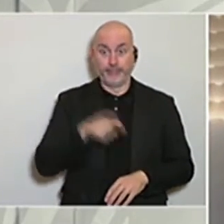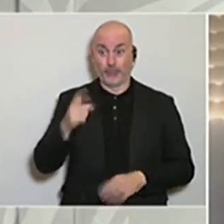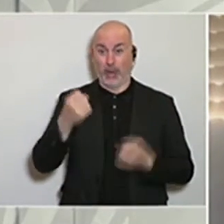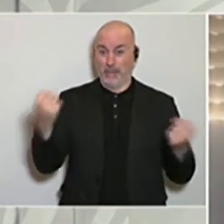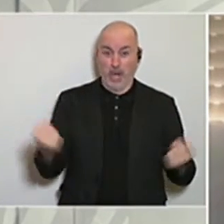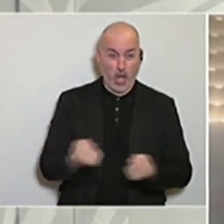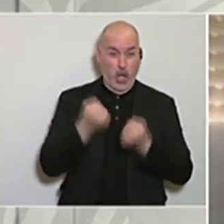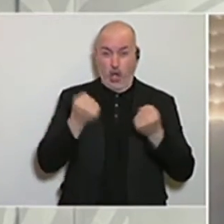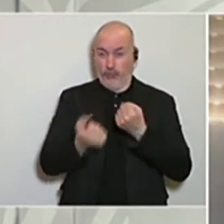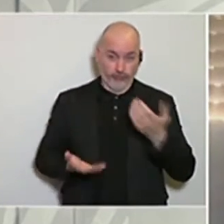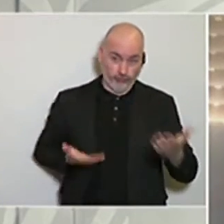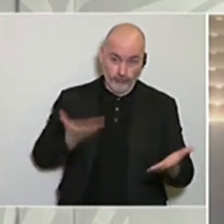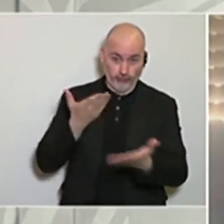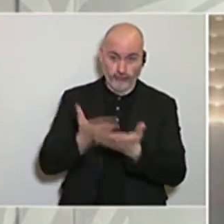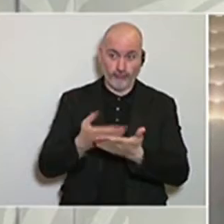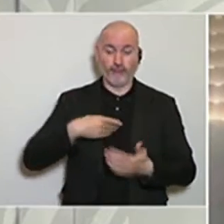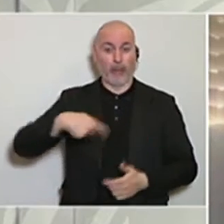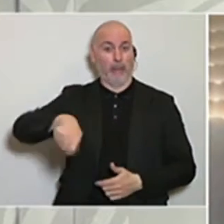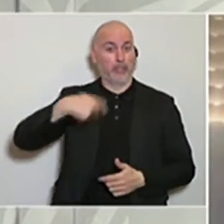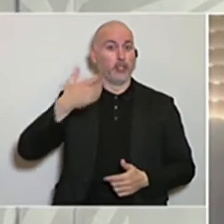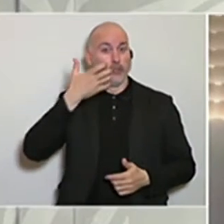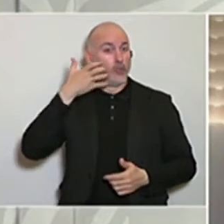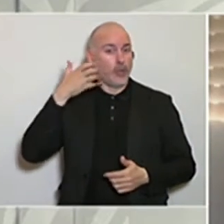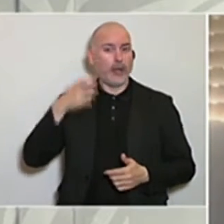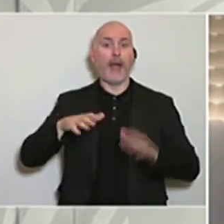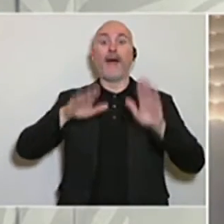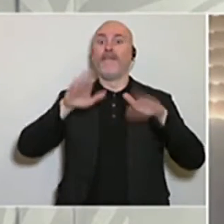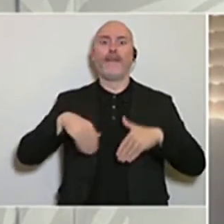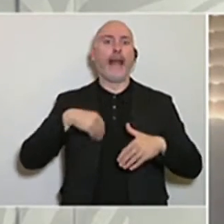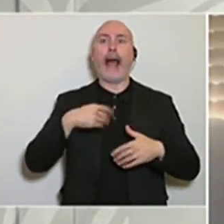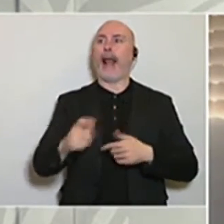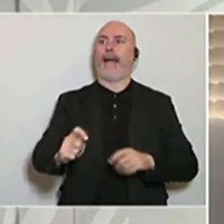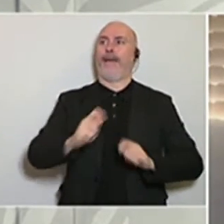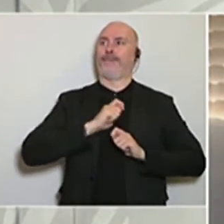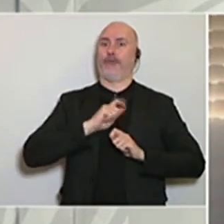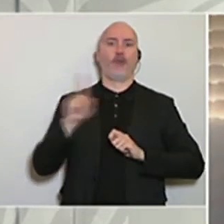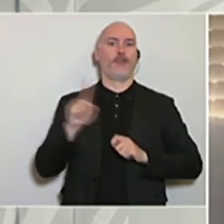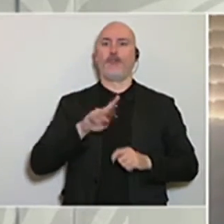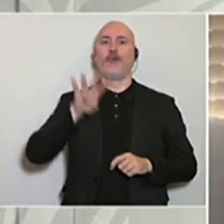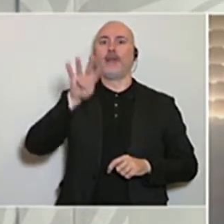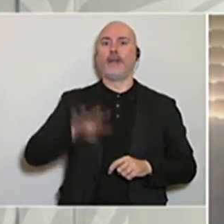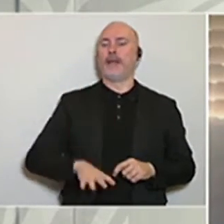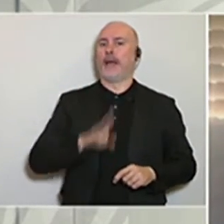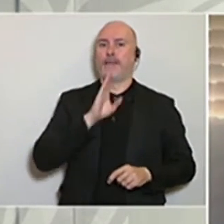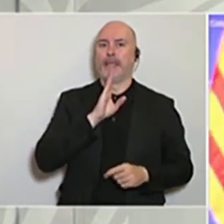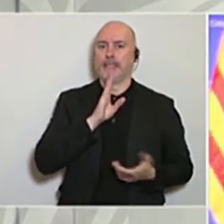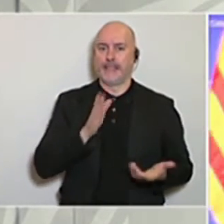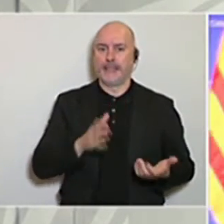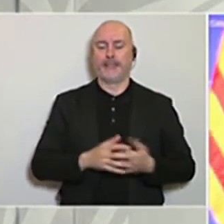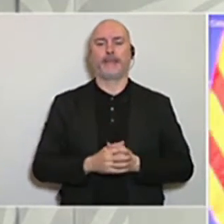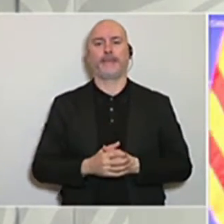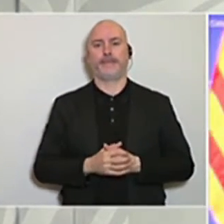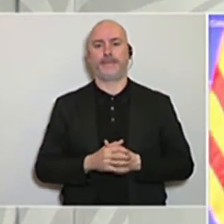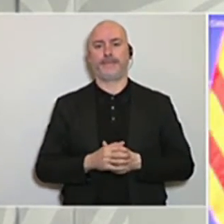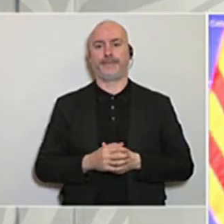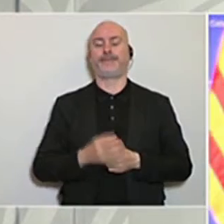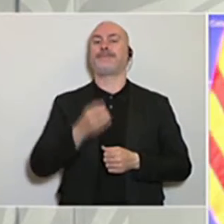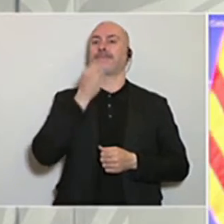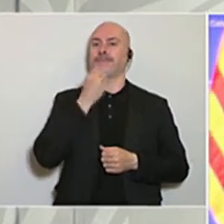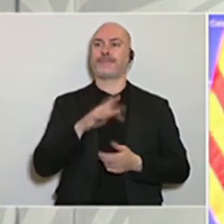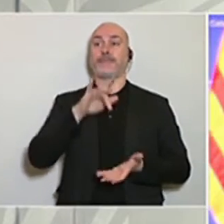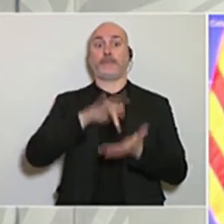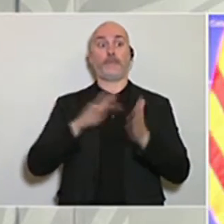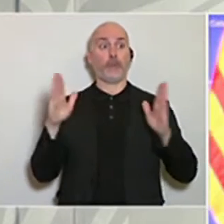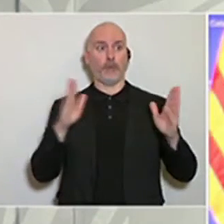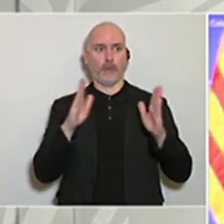milions que va demanar el president Torra no arriben a Catalunya? Doncs bé, en aquests moments i per fer